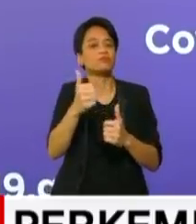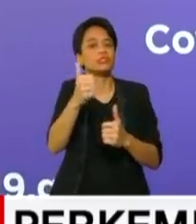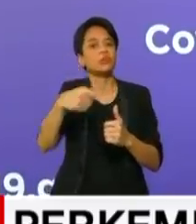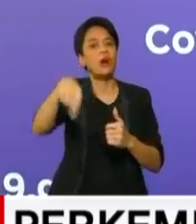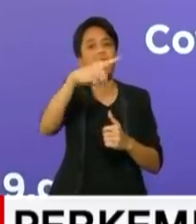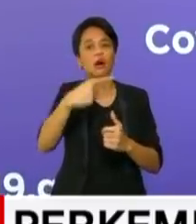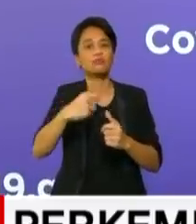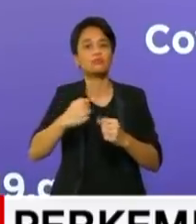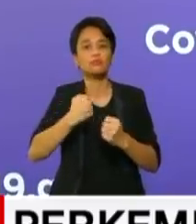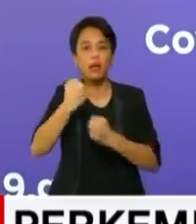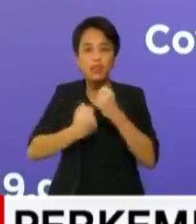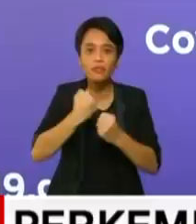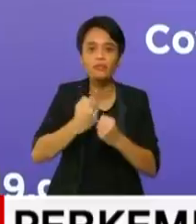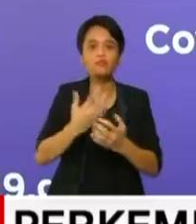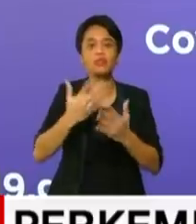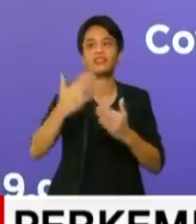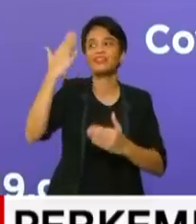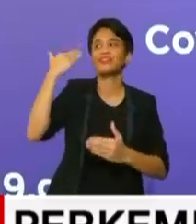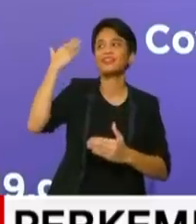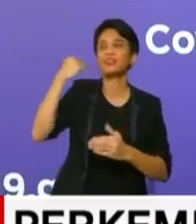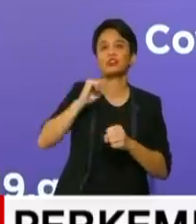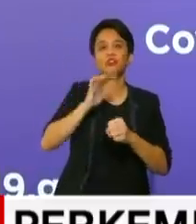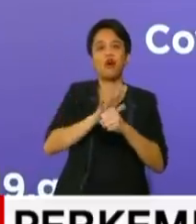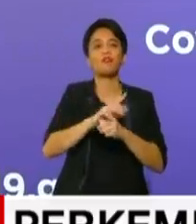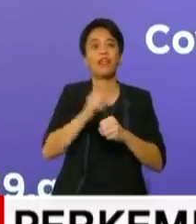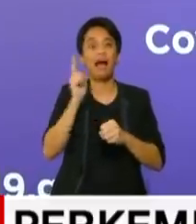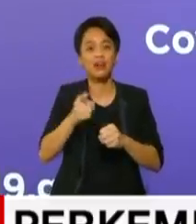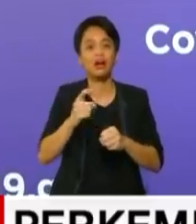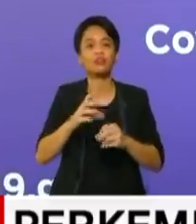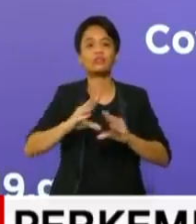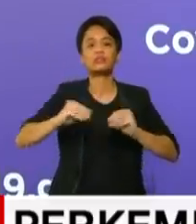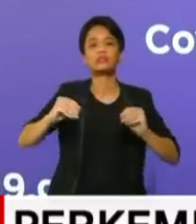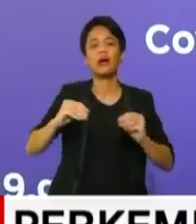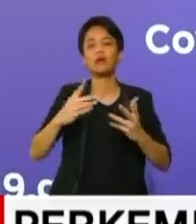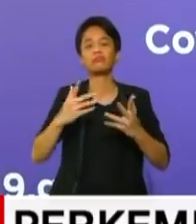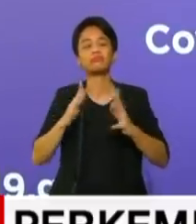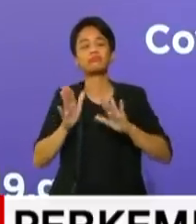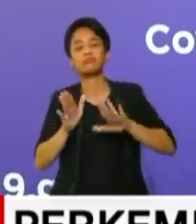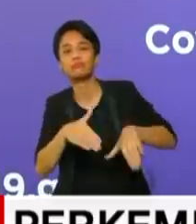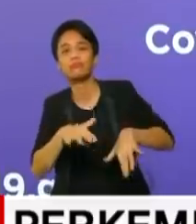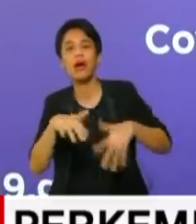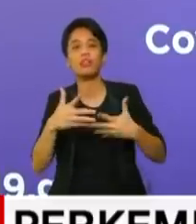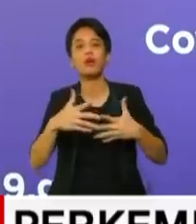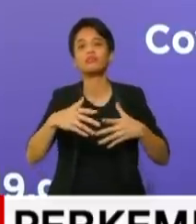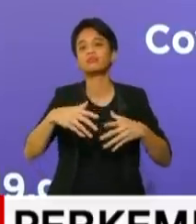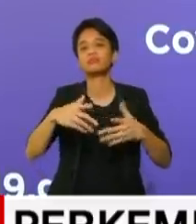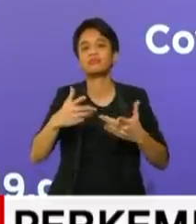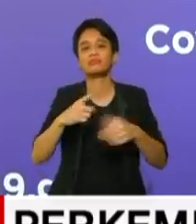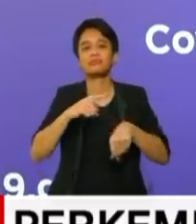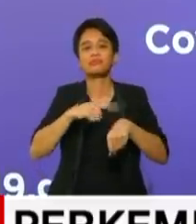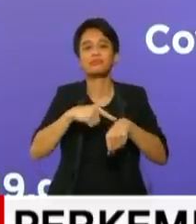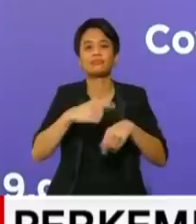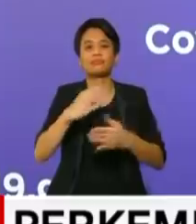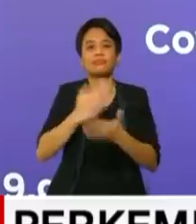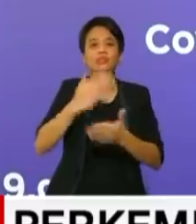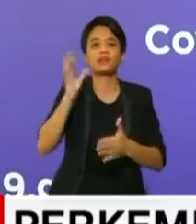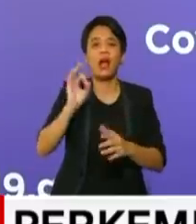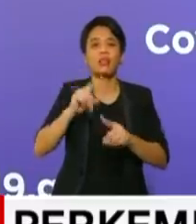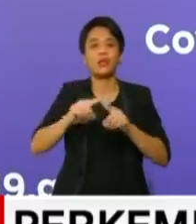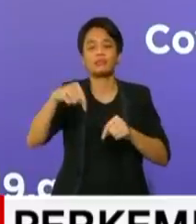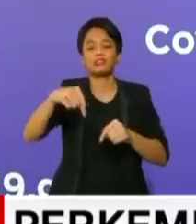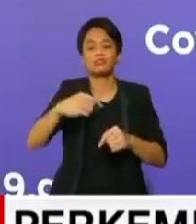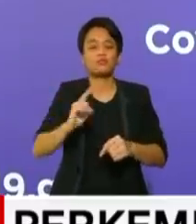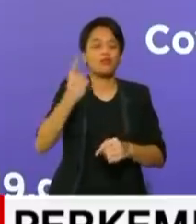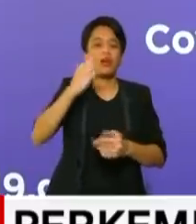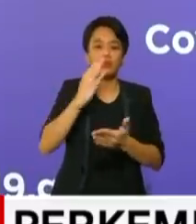selama ini sempat kita tinggalkan karena kondisi COVID-19. Dan kita tetap juga harus menjaga kebiasaan-kebiasaan